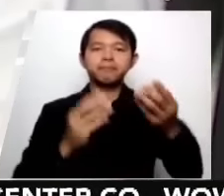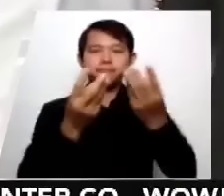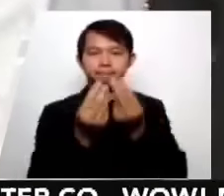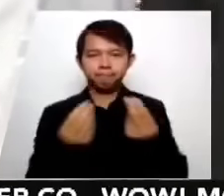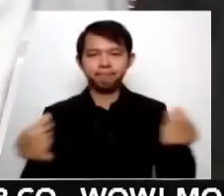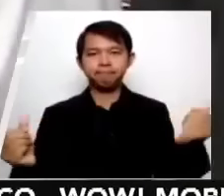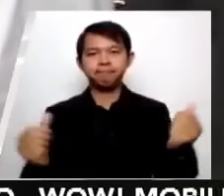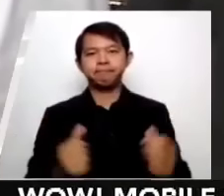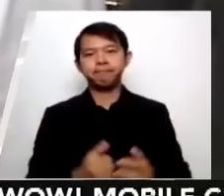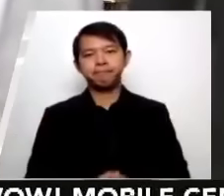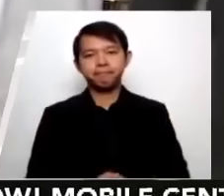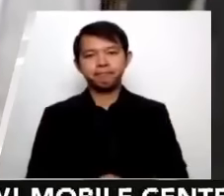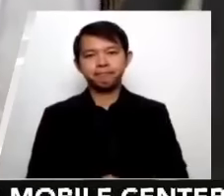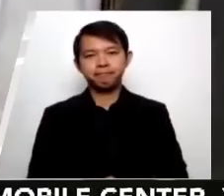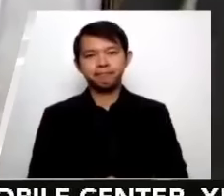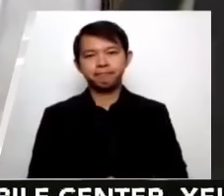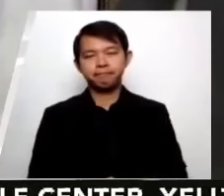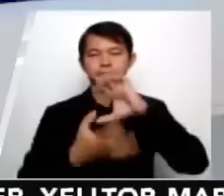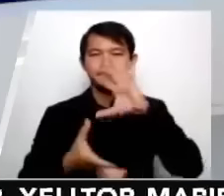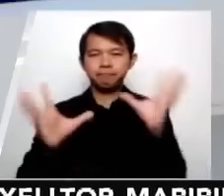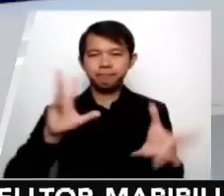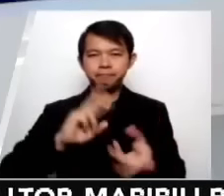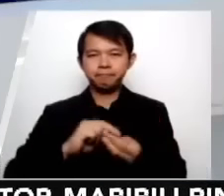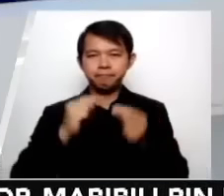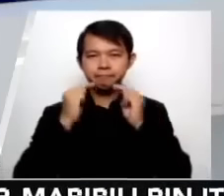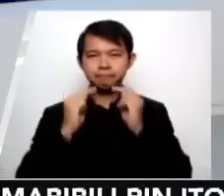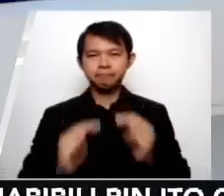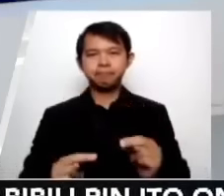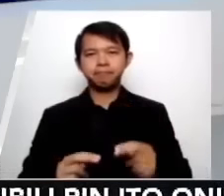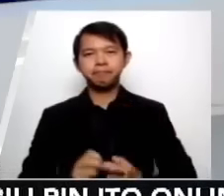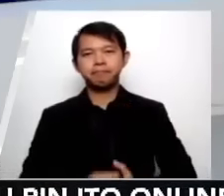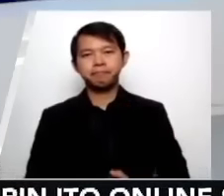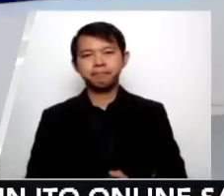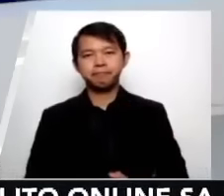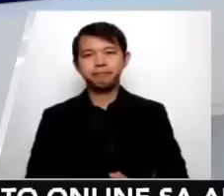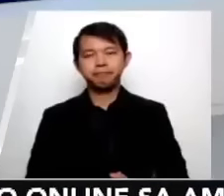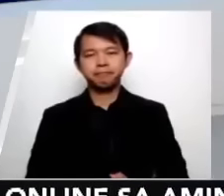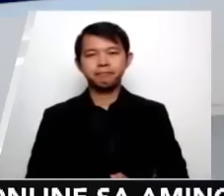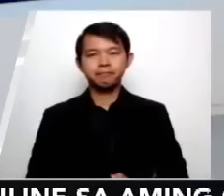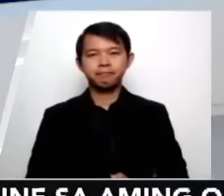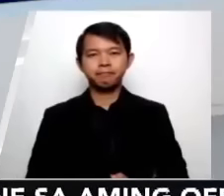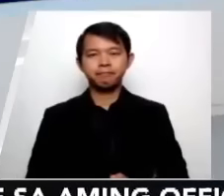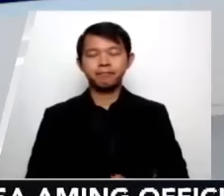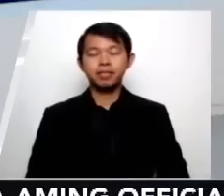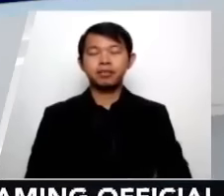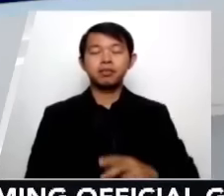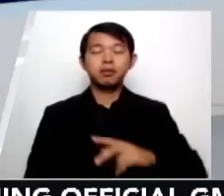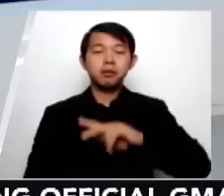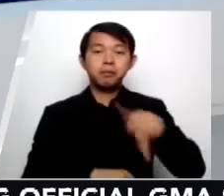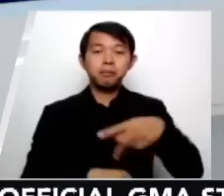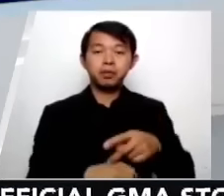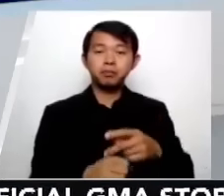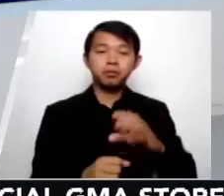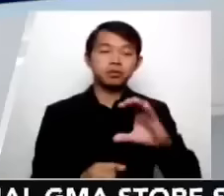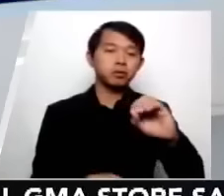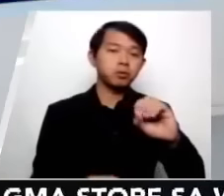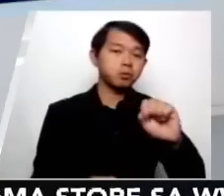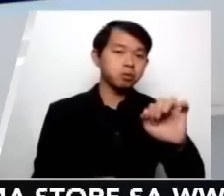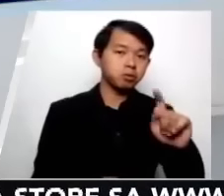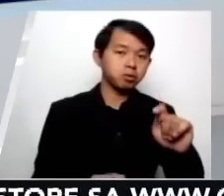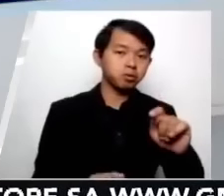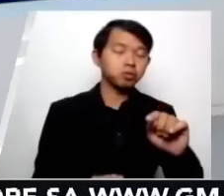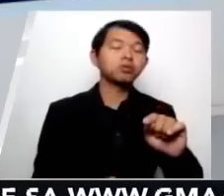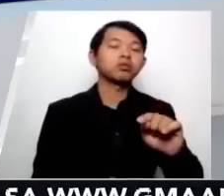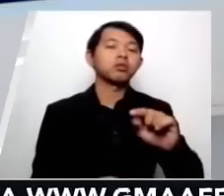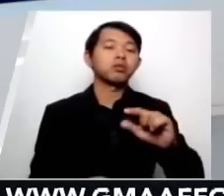nagbabalita para sa GMA Integrated News. Aminado ang Philippine Coast Guard na walang paraan para malaman kung nakapagsagawa